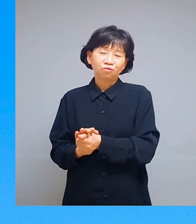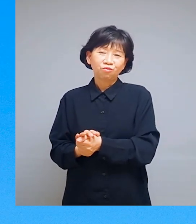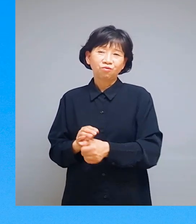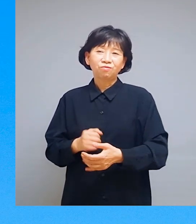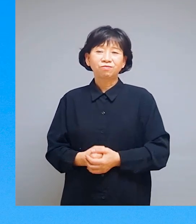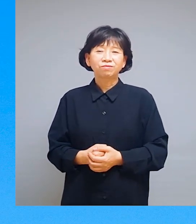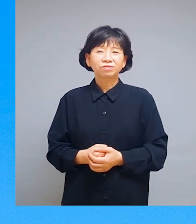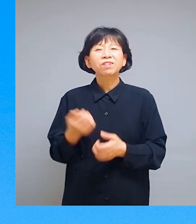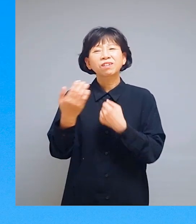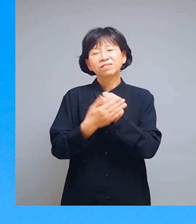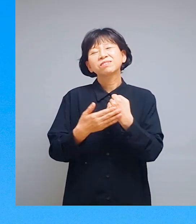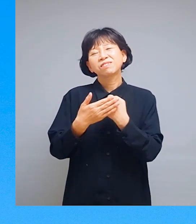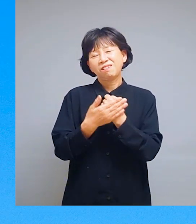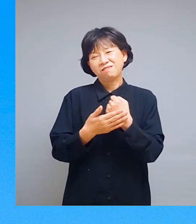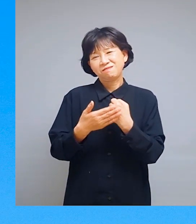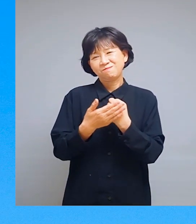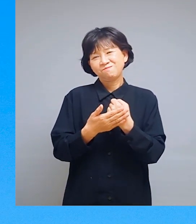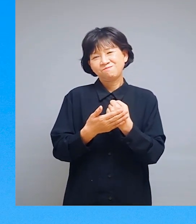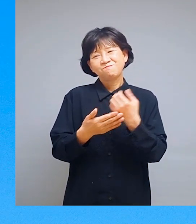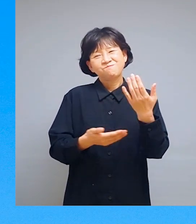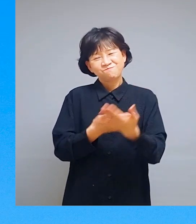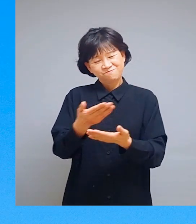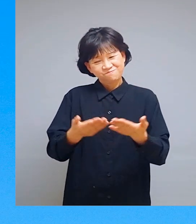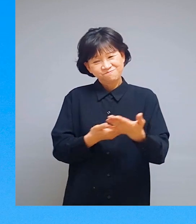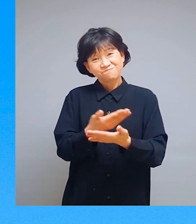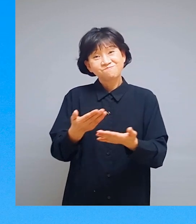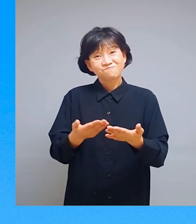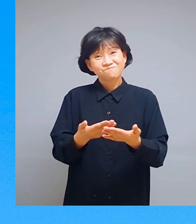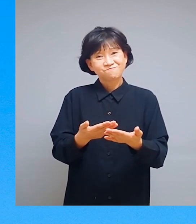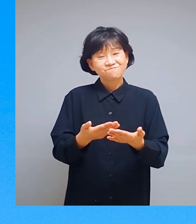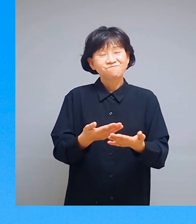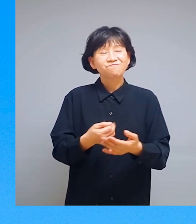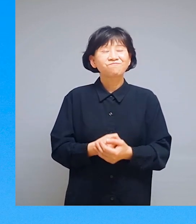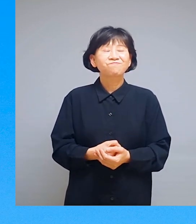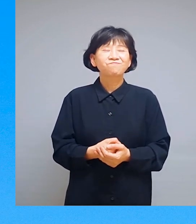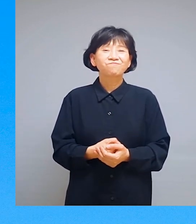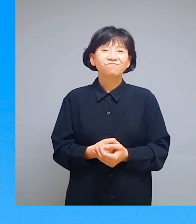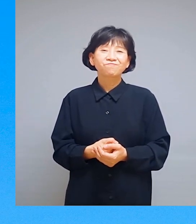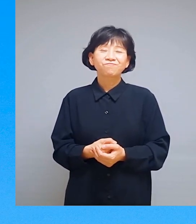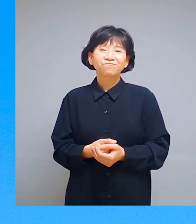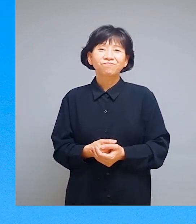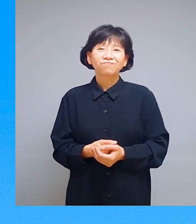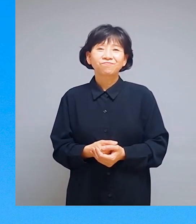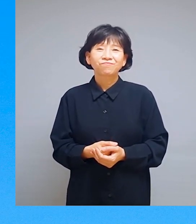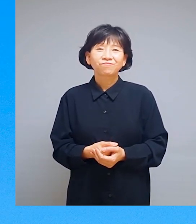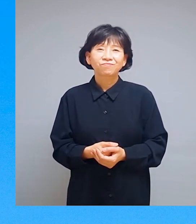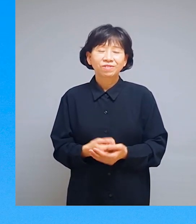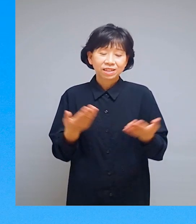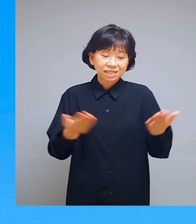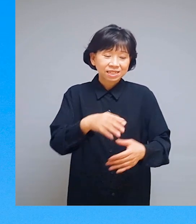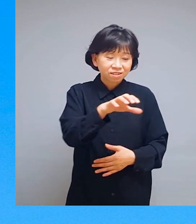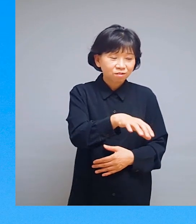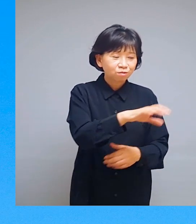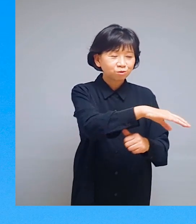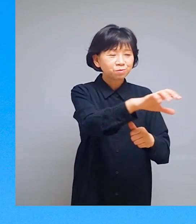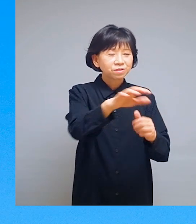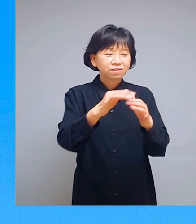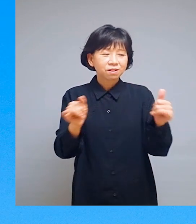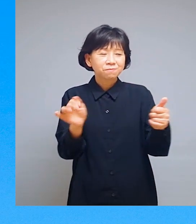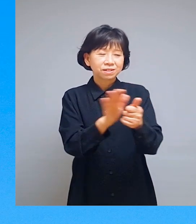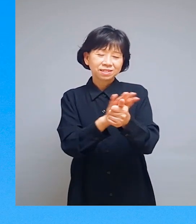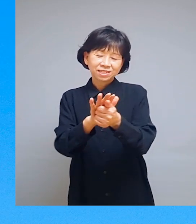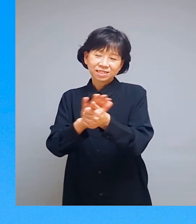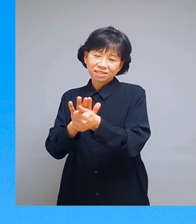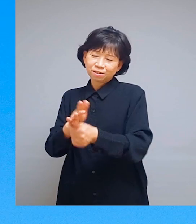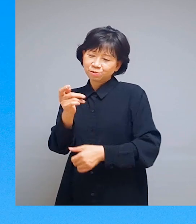이게 은혜고 이게 은혜가 또 흘러 넘치고 또 전해지는 거 아니겠습니까? 일터에서 주변 사람들에게 친절을